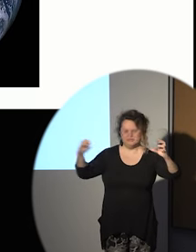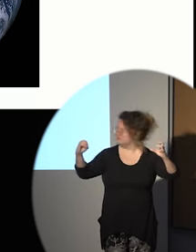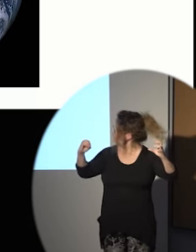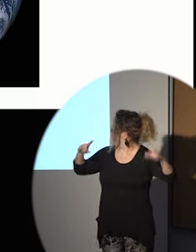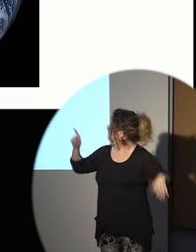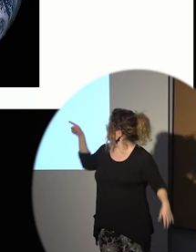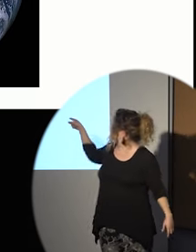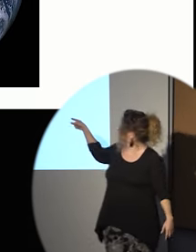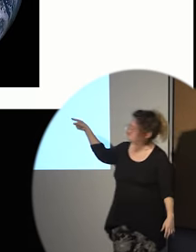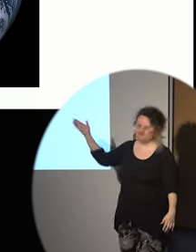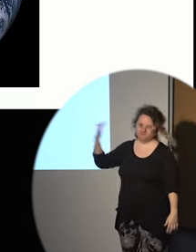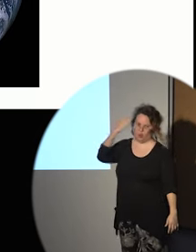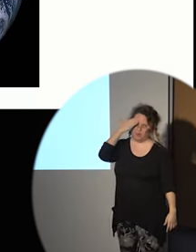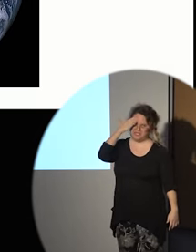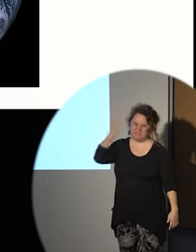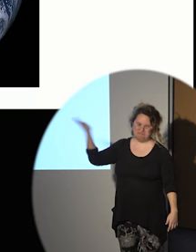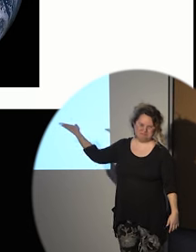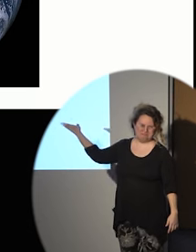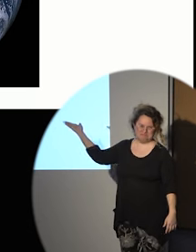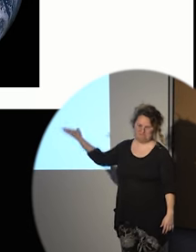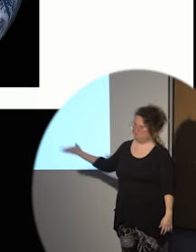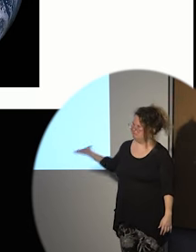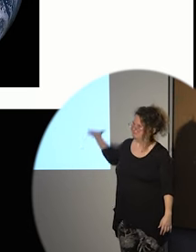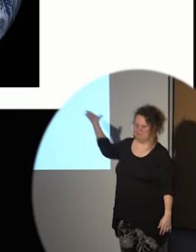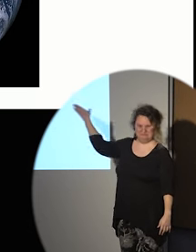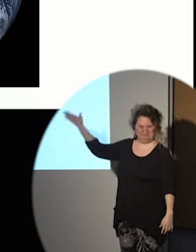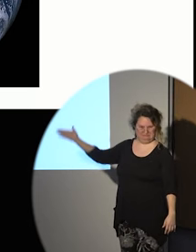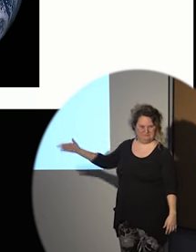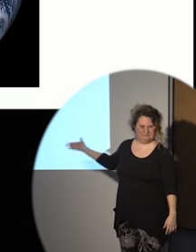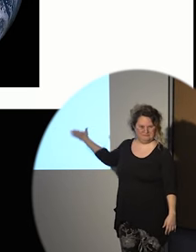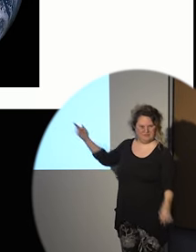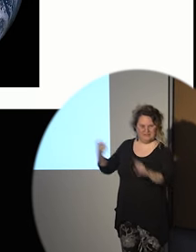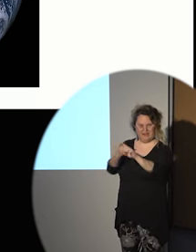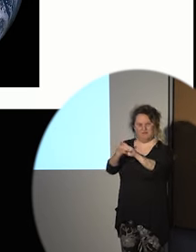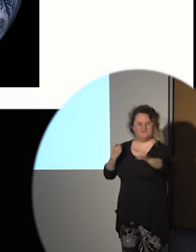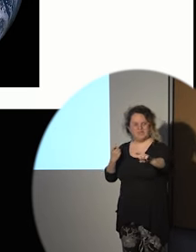image, hein, qui est une image qui a été prise par une des sondes Apollo.